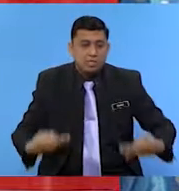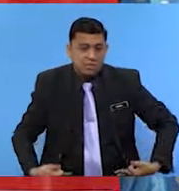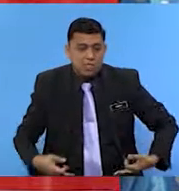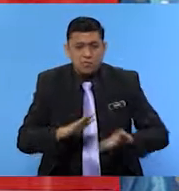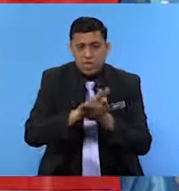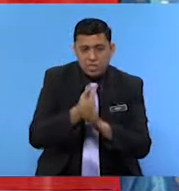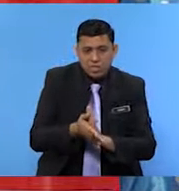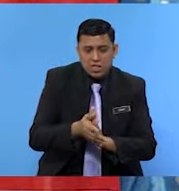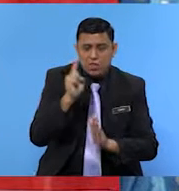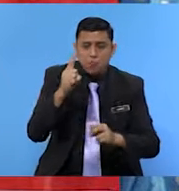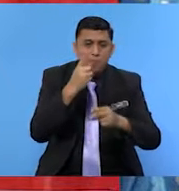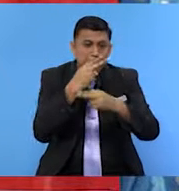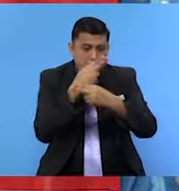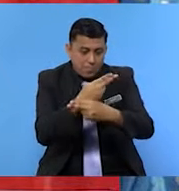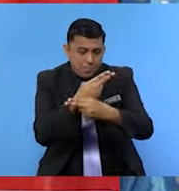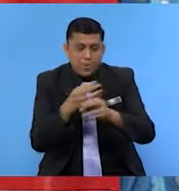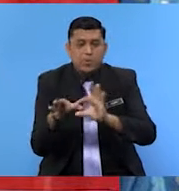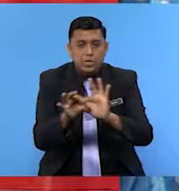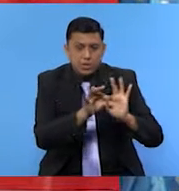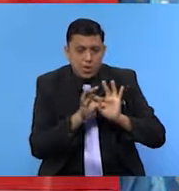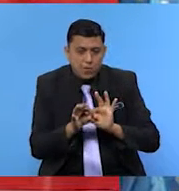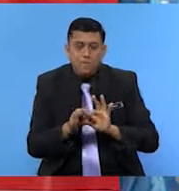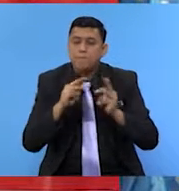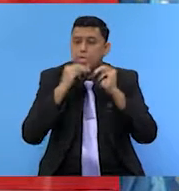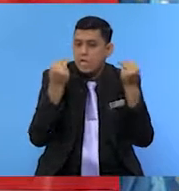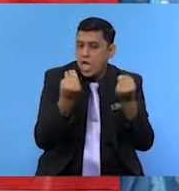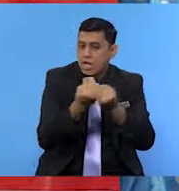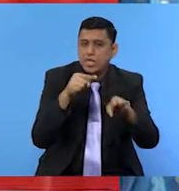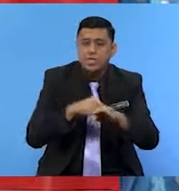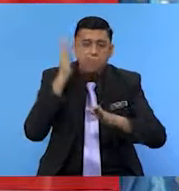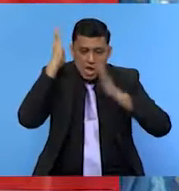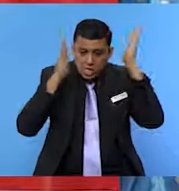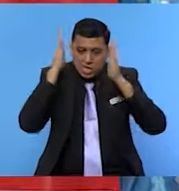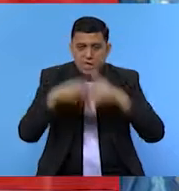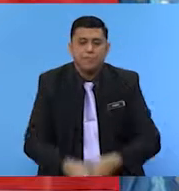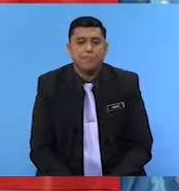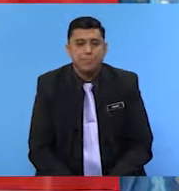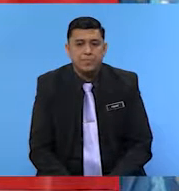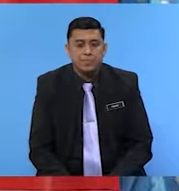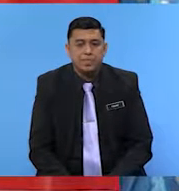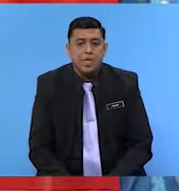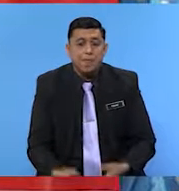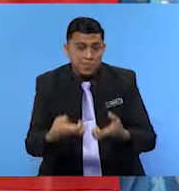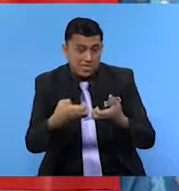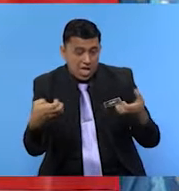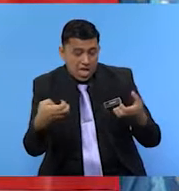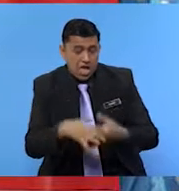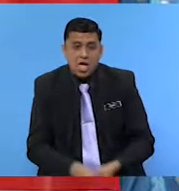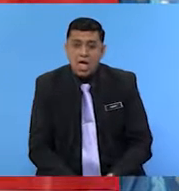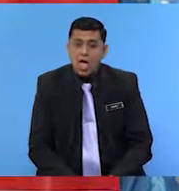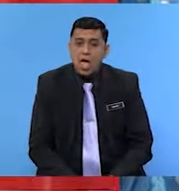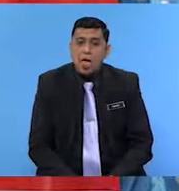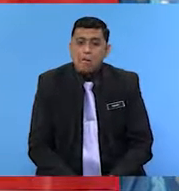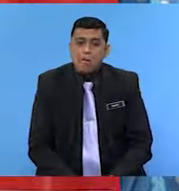menjadi satu penghalang kepada perpaduan dalam kalangan masyarakat di Malaysia. Pemisahan fizikal ini juga